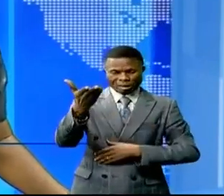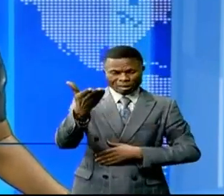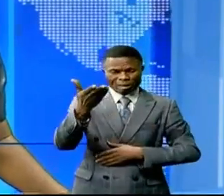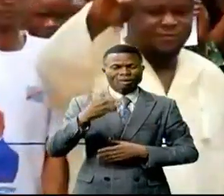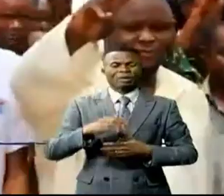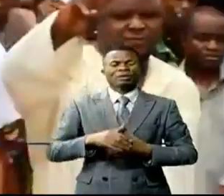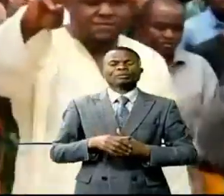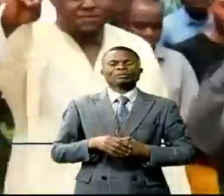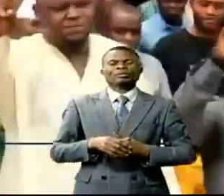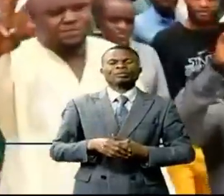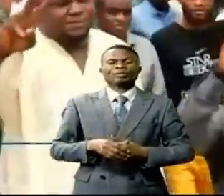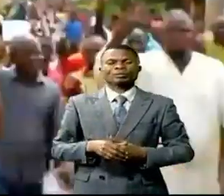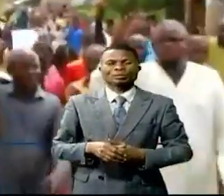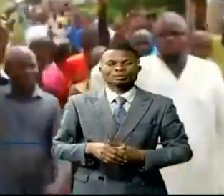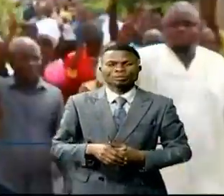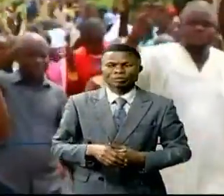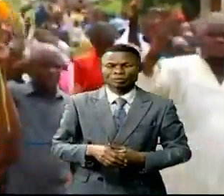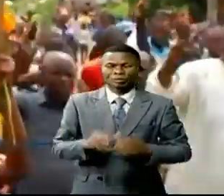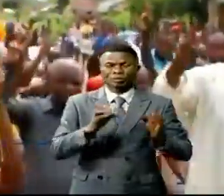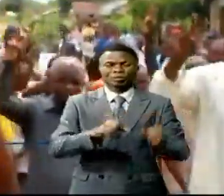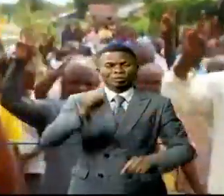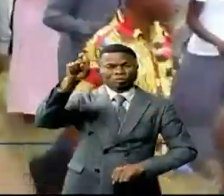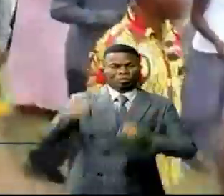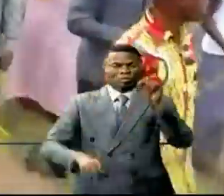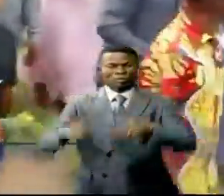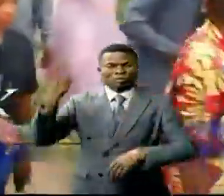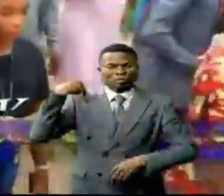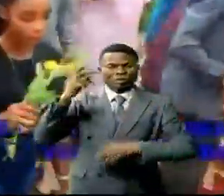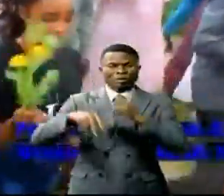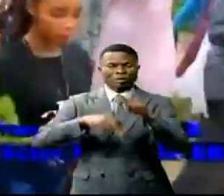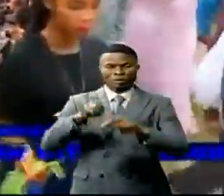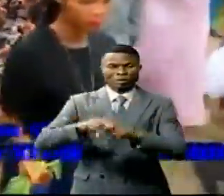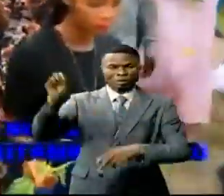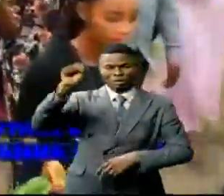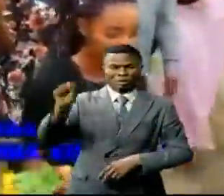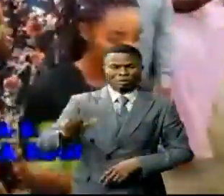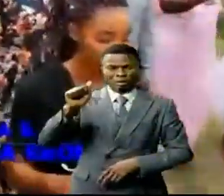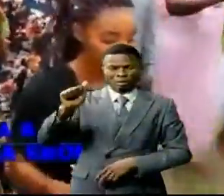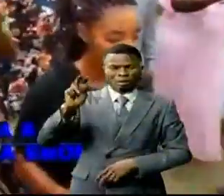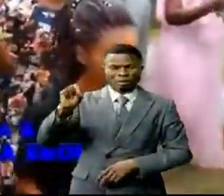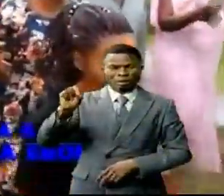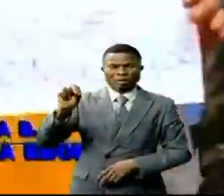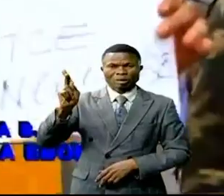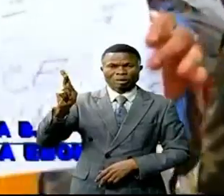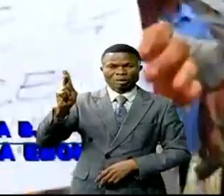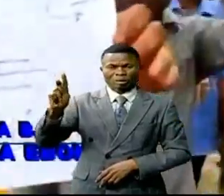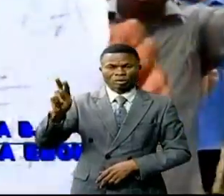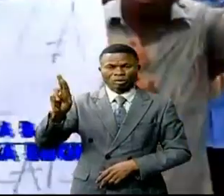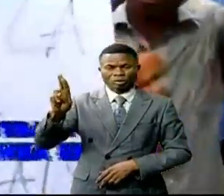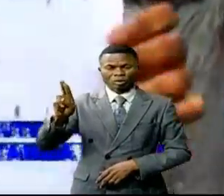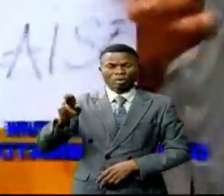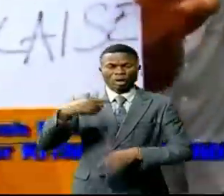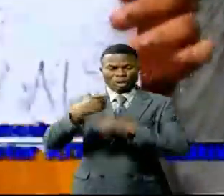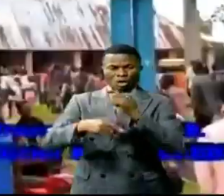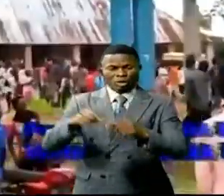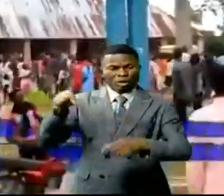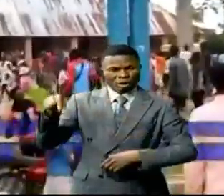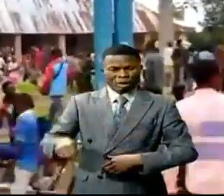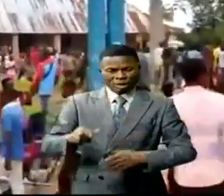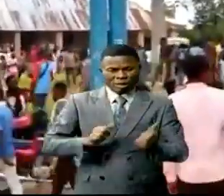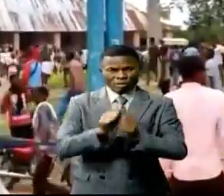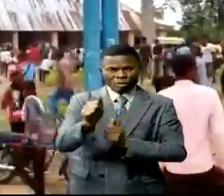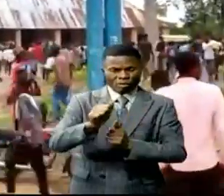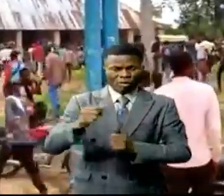reporters. Cette marche organisée par les députés provinciaux du Sankuru présente à Lusambo est partie du quartier Bashikomba en passant par